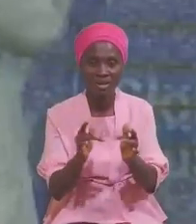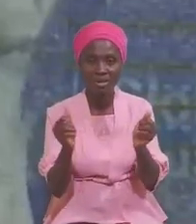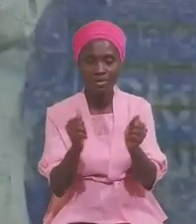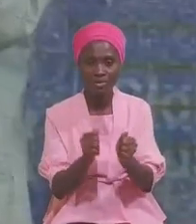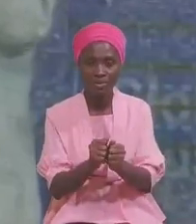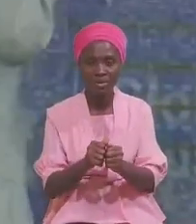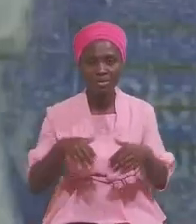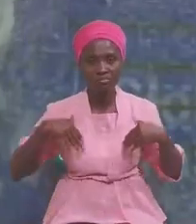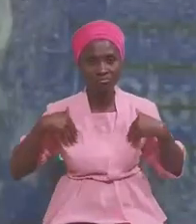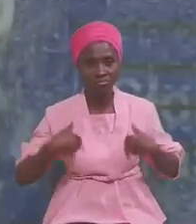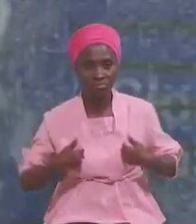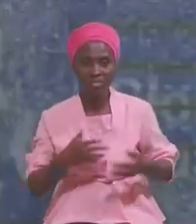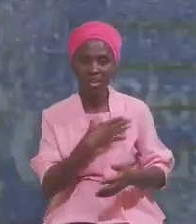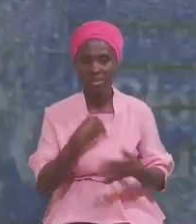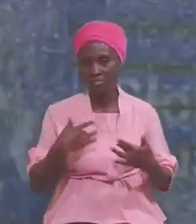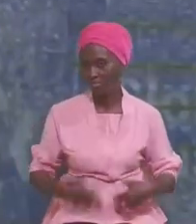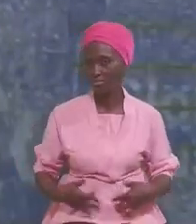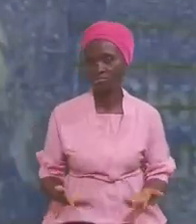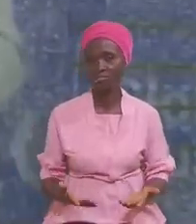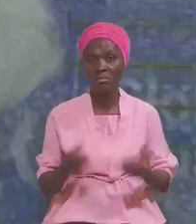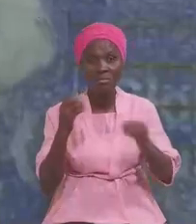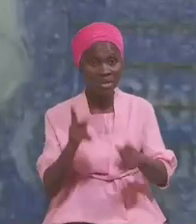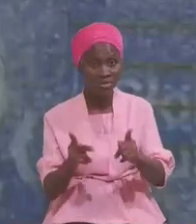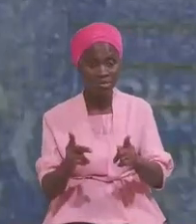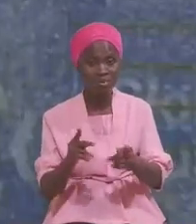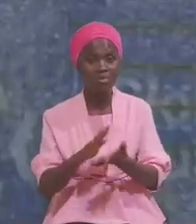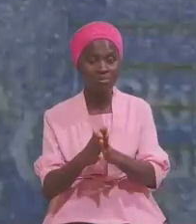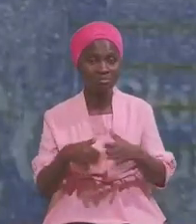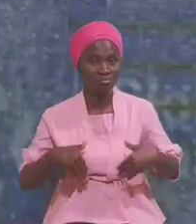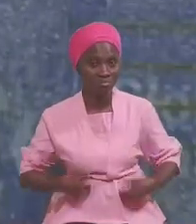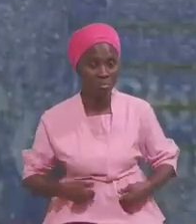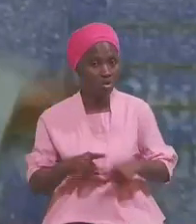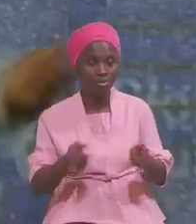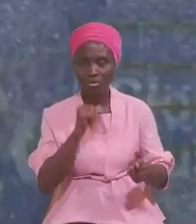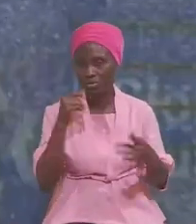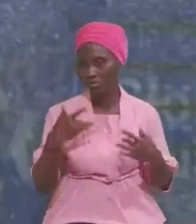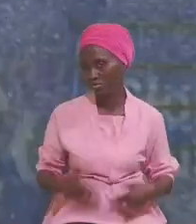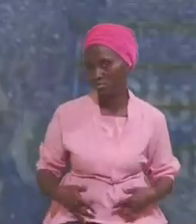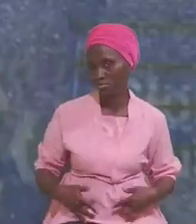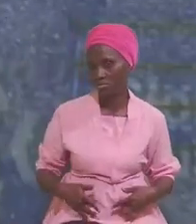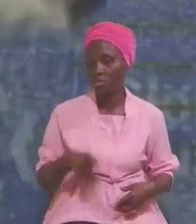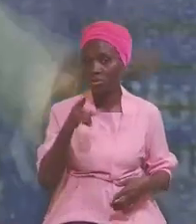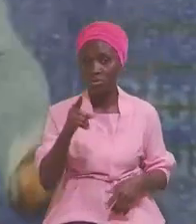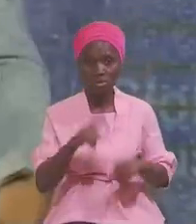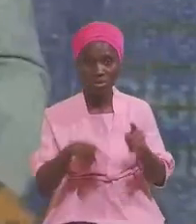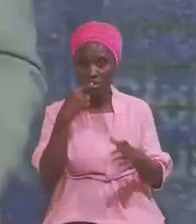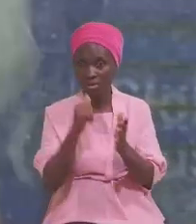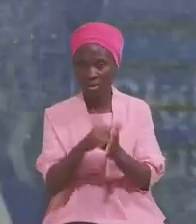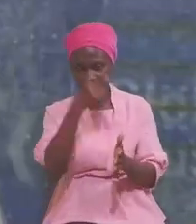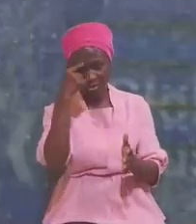entre la fatigue et le découragement. Il y a beaucoup de personnes se